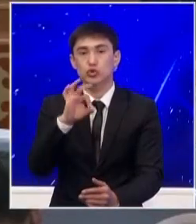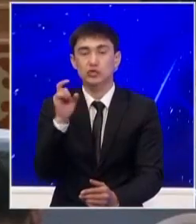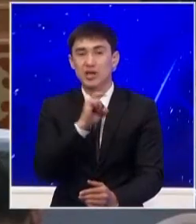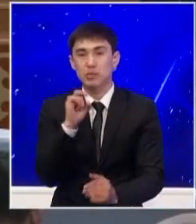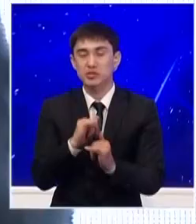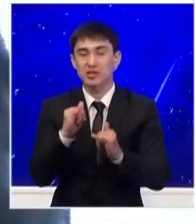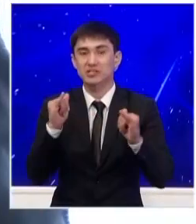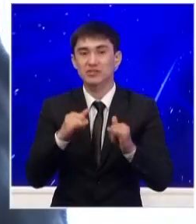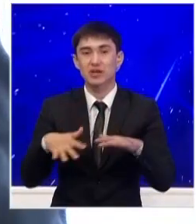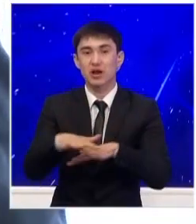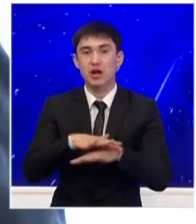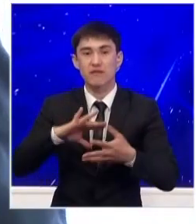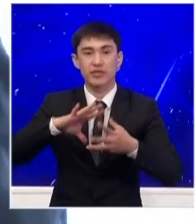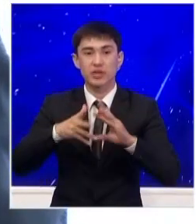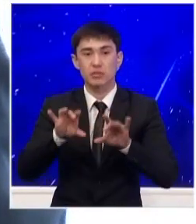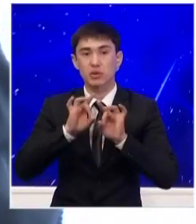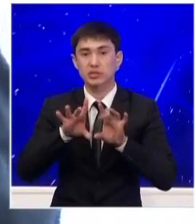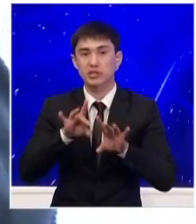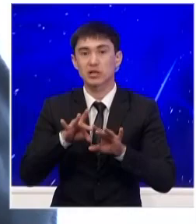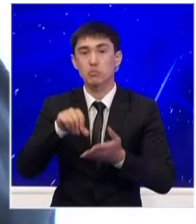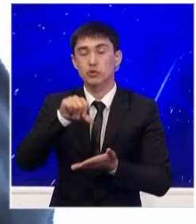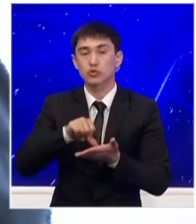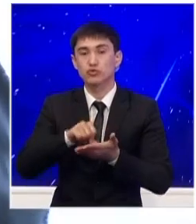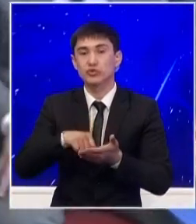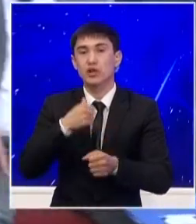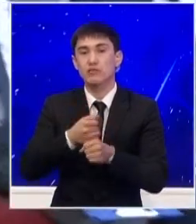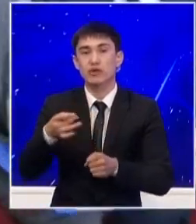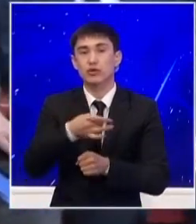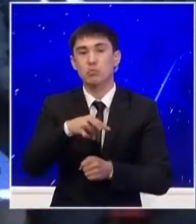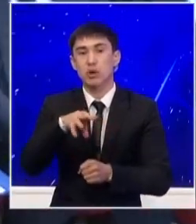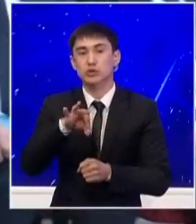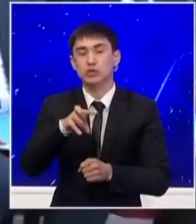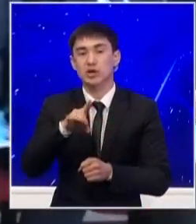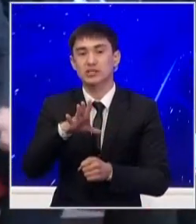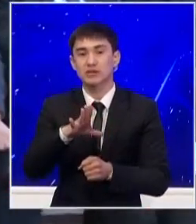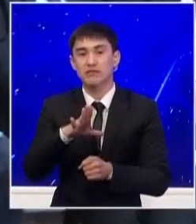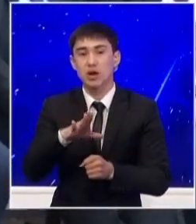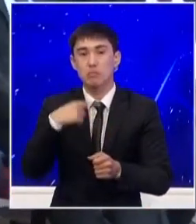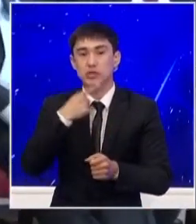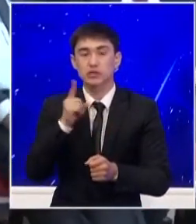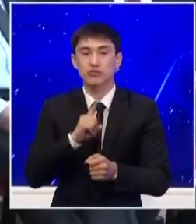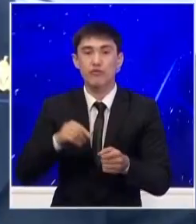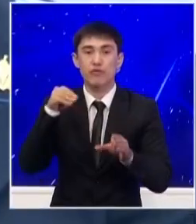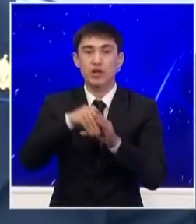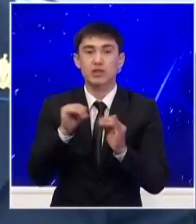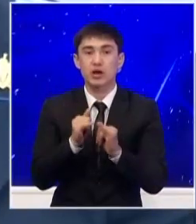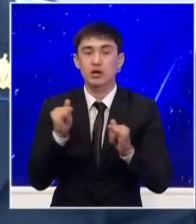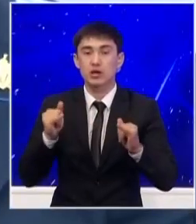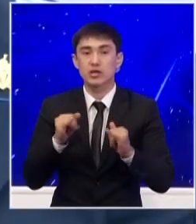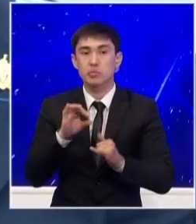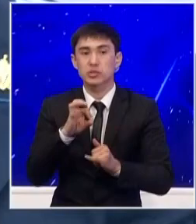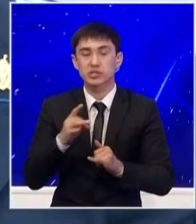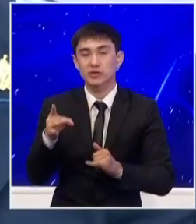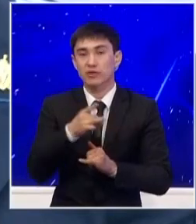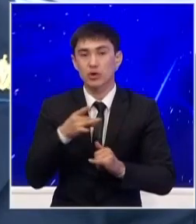социально-экономическом развитии края в целом рассказал присутствующим глава региона Марат Султангазиев, подчеркнув вклад аграриев